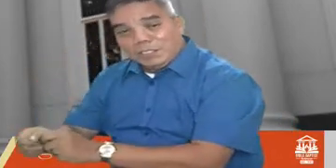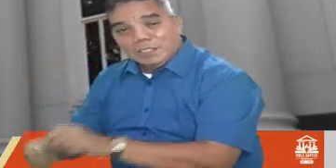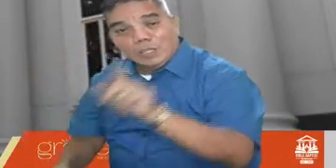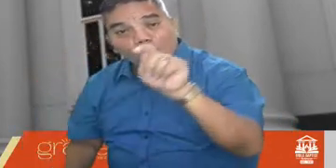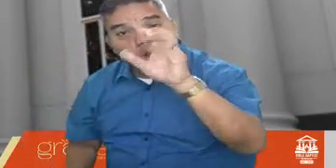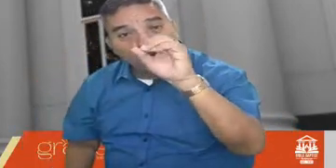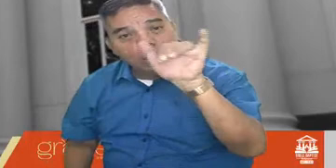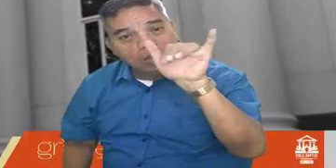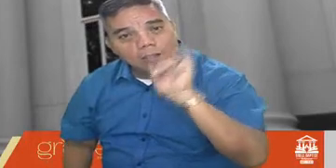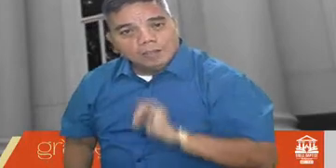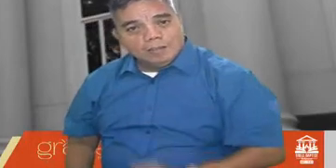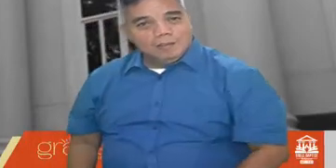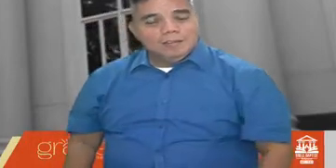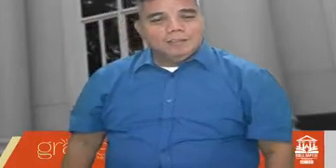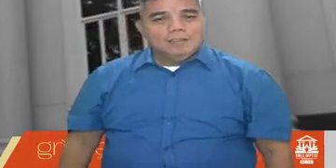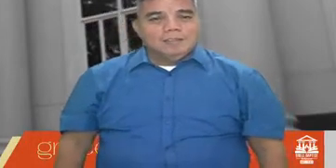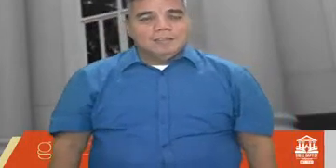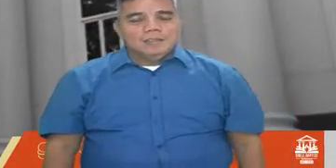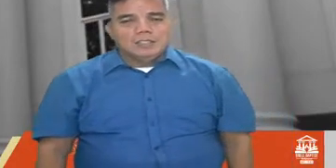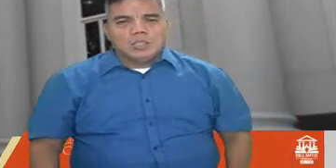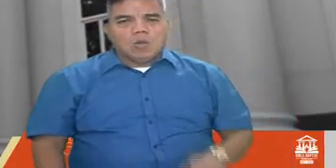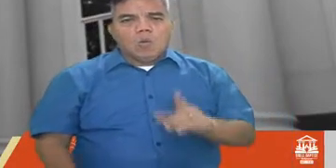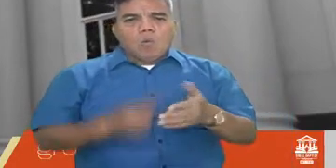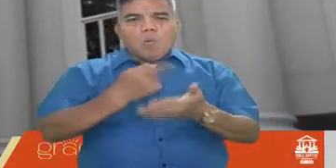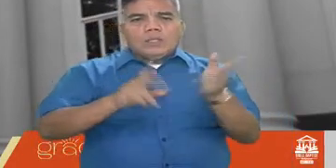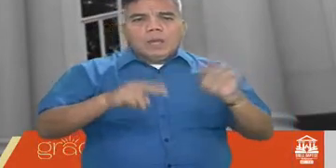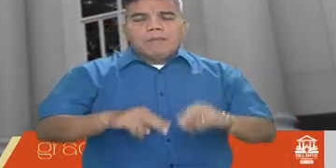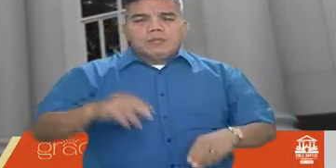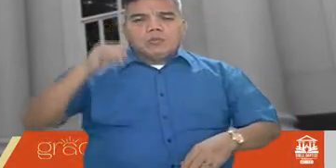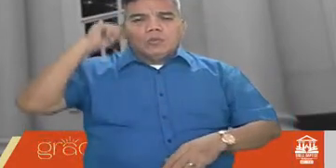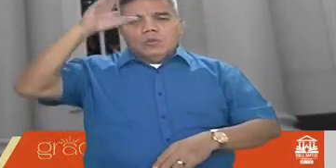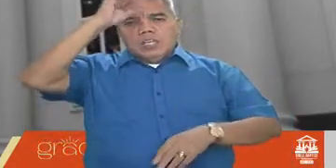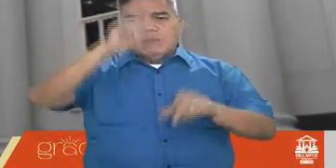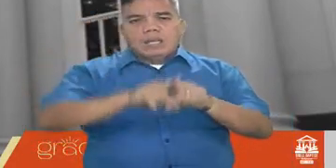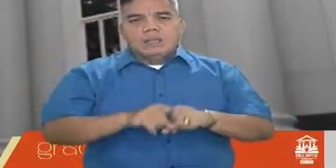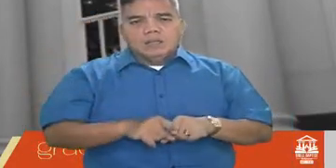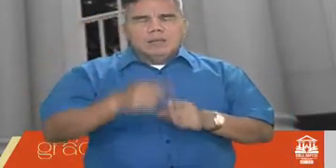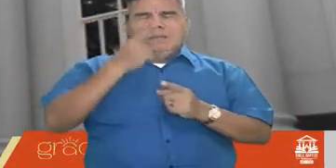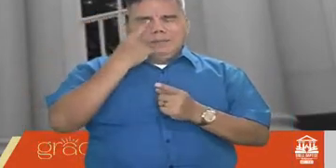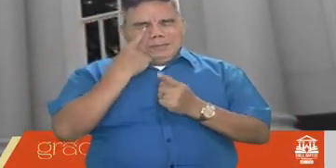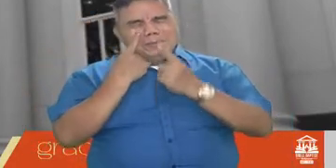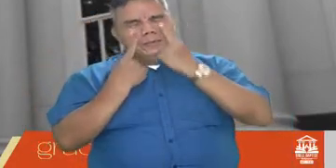No? So, purti niyang hilak.